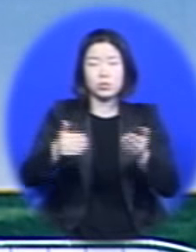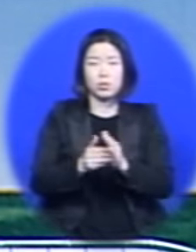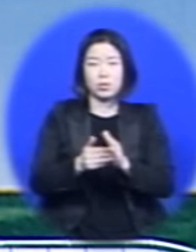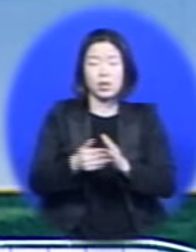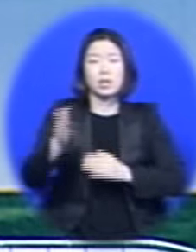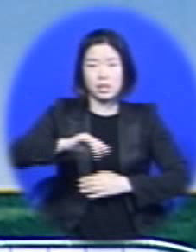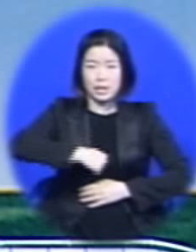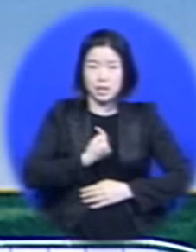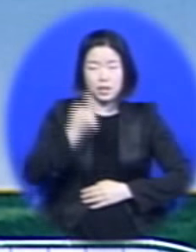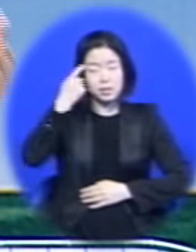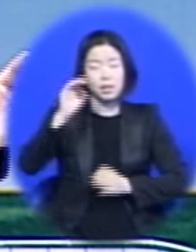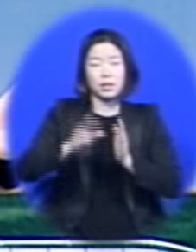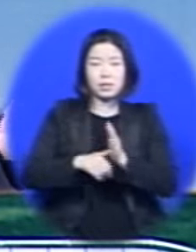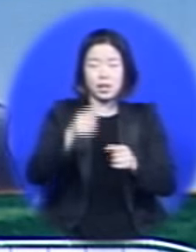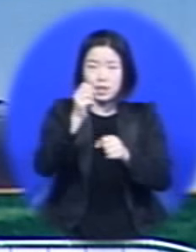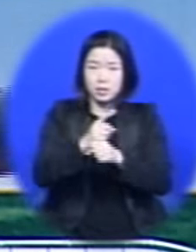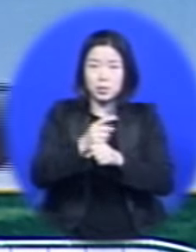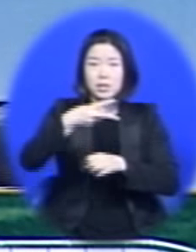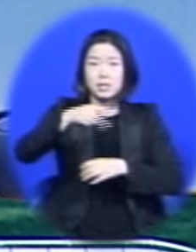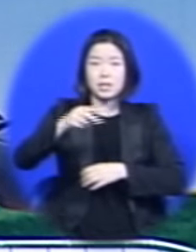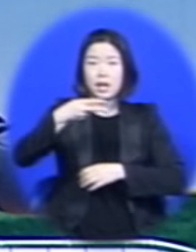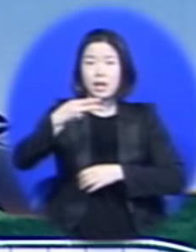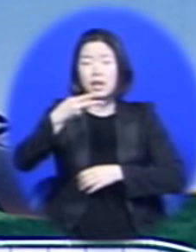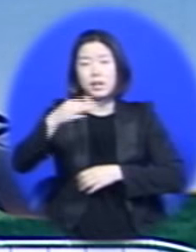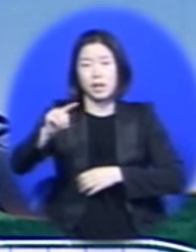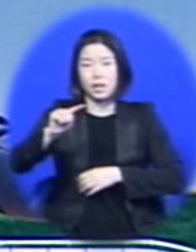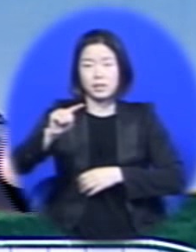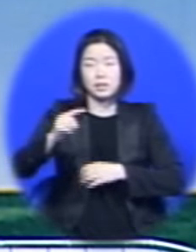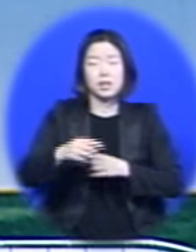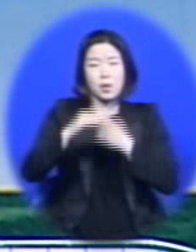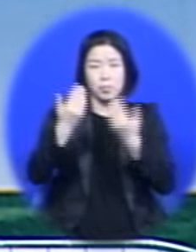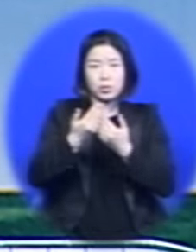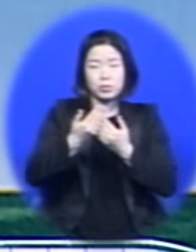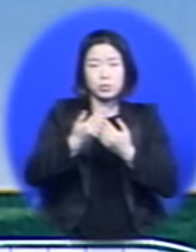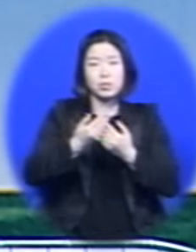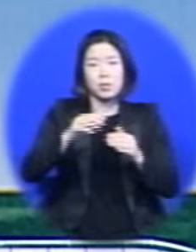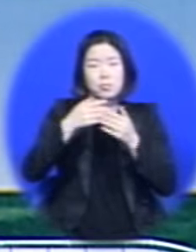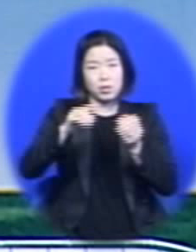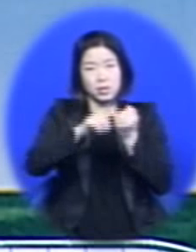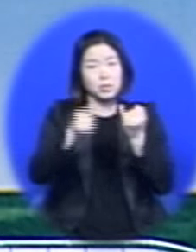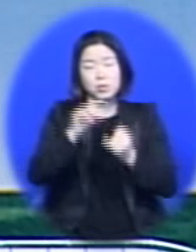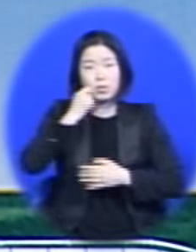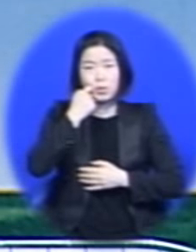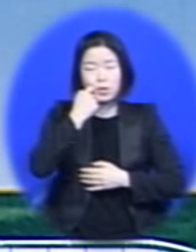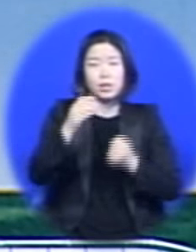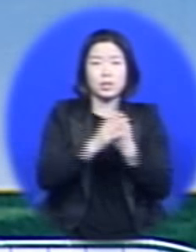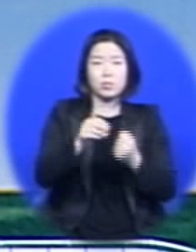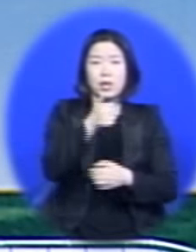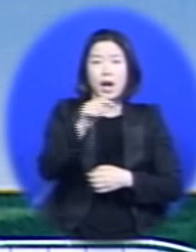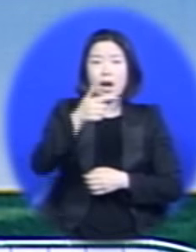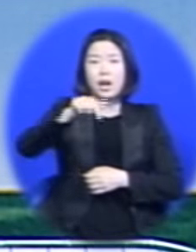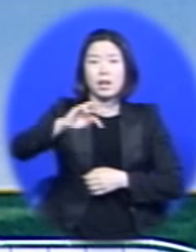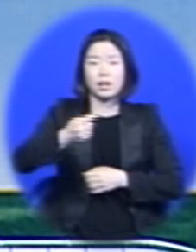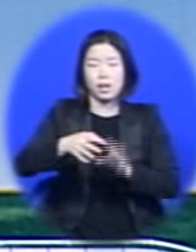자기는 생각하기를 이미 사라는 단산했고 그러니 하갈을 통해서라도 자식을 낳아야